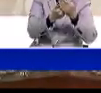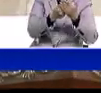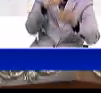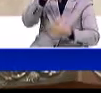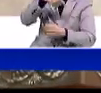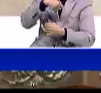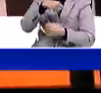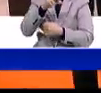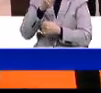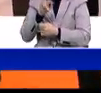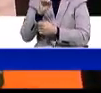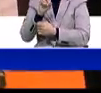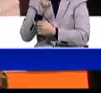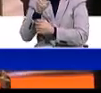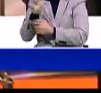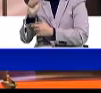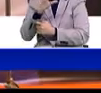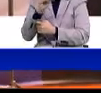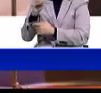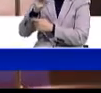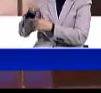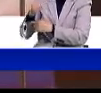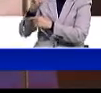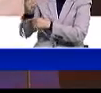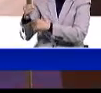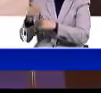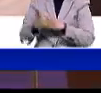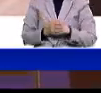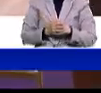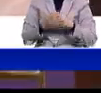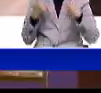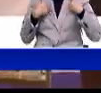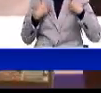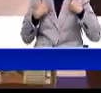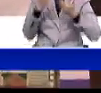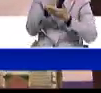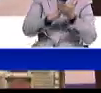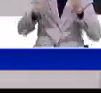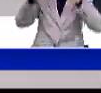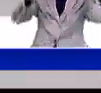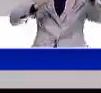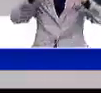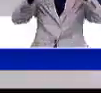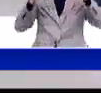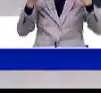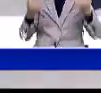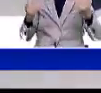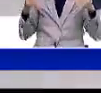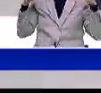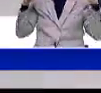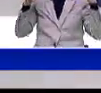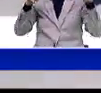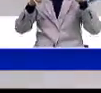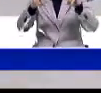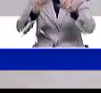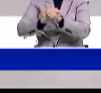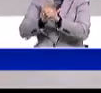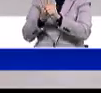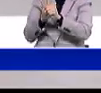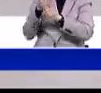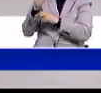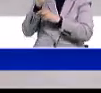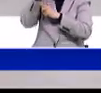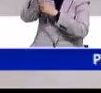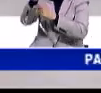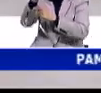Pfizer, Novavax dan Johnson & Johnson. Bagaimanapun, terdapat kebimbangan mengenai mutasi virus COVID-19 pada masa